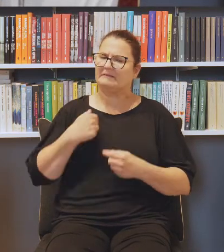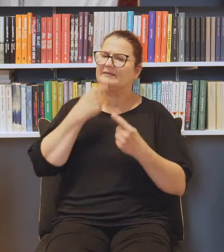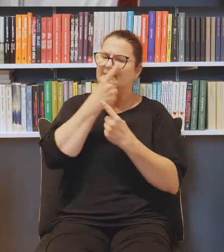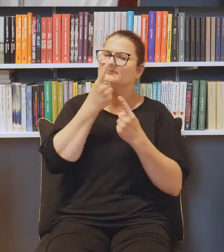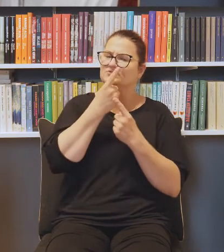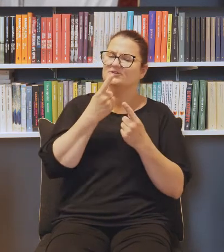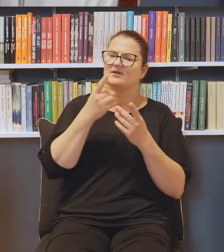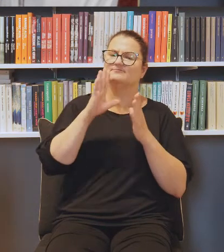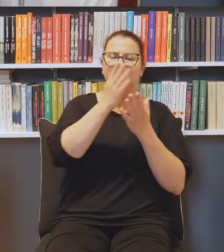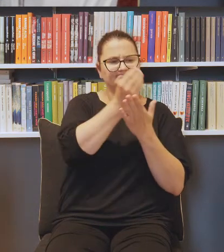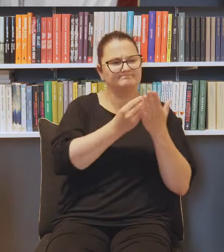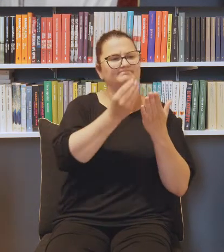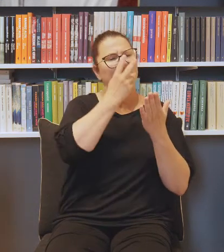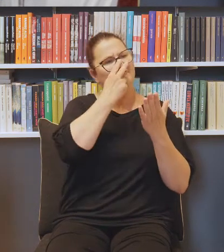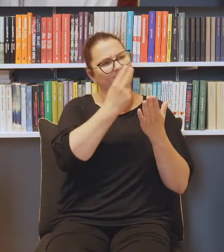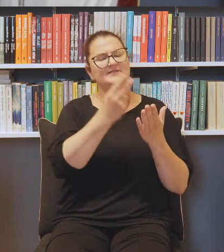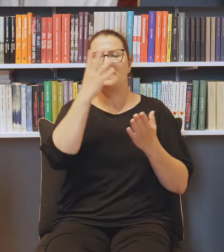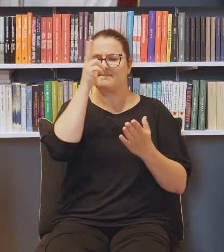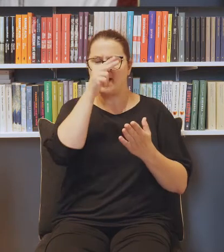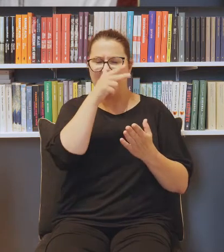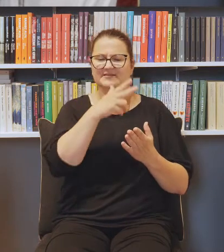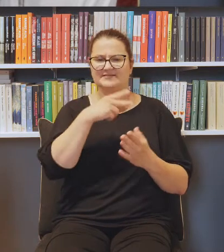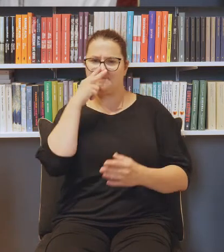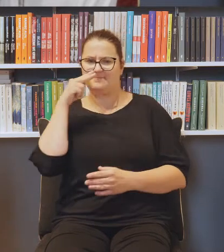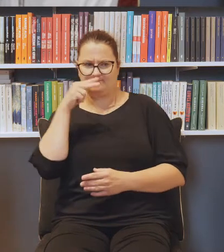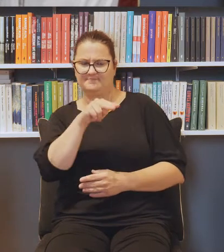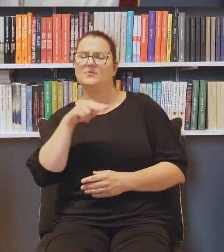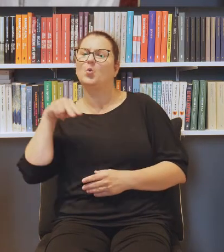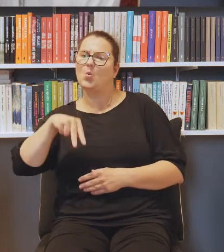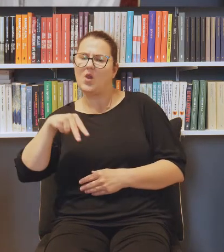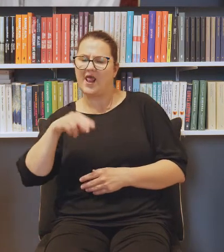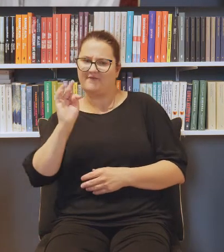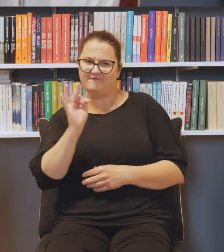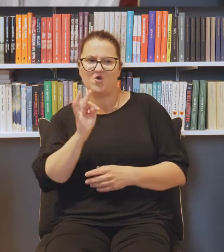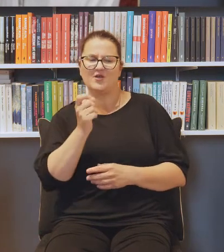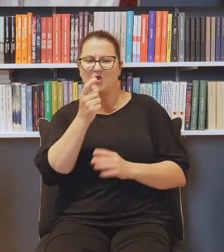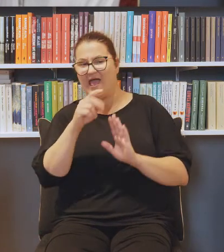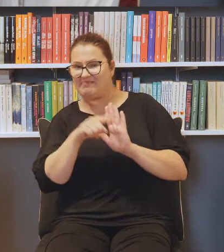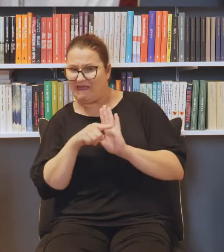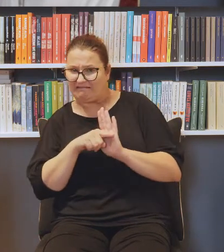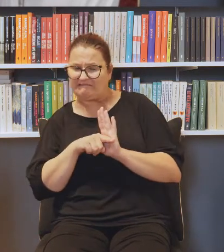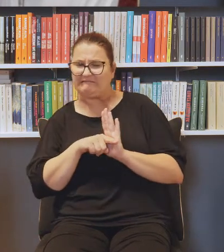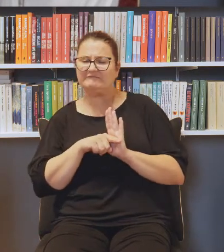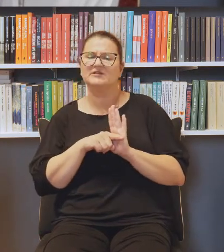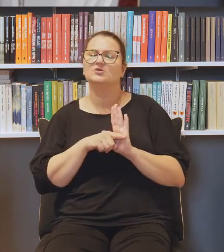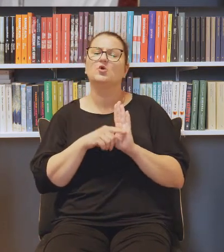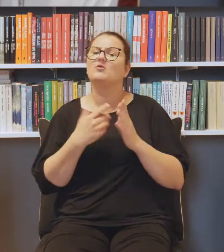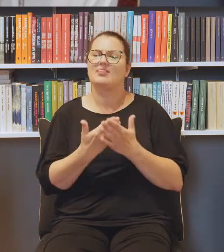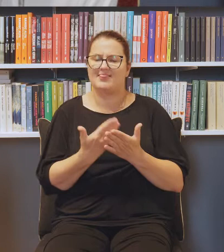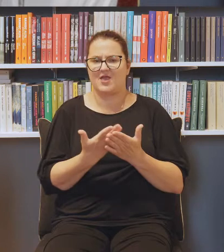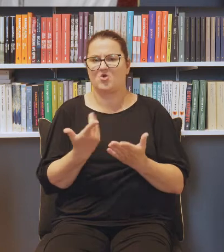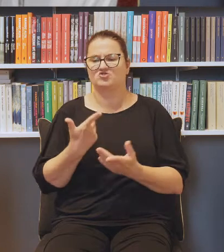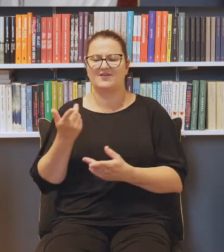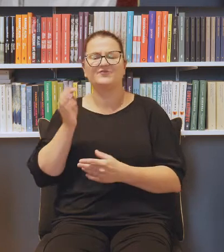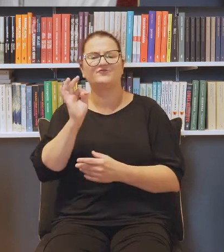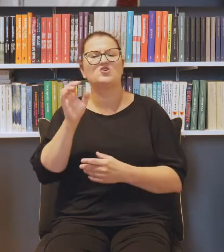to jest taki obraz właśnie z perspektywy uli i który jest taki, jeśli jest negatywny, to wynika też z tego, że po prostu ona nie jest szczęśliwa